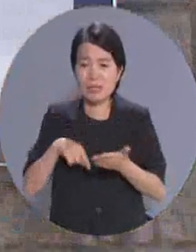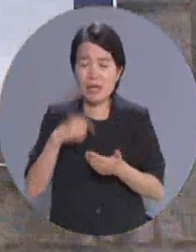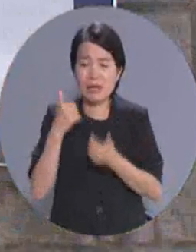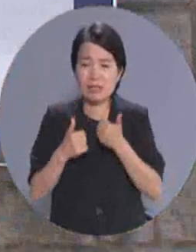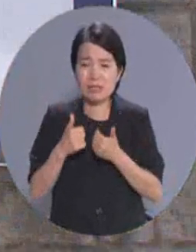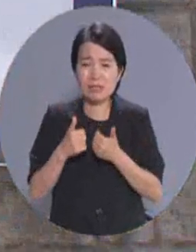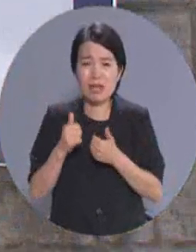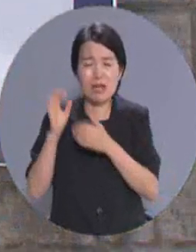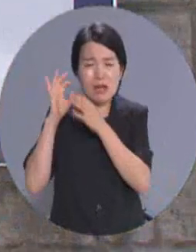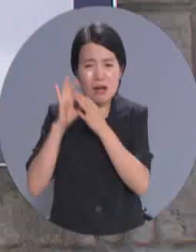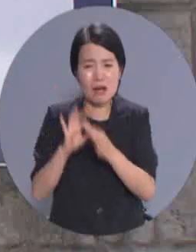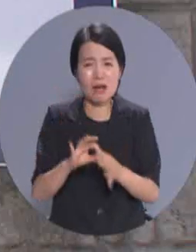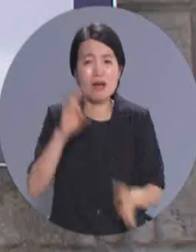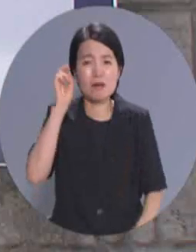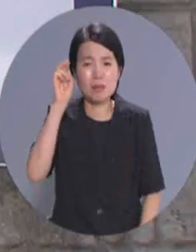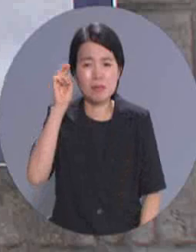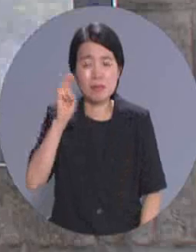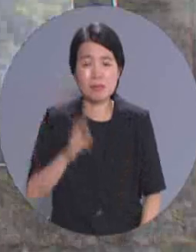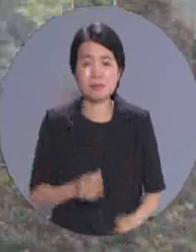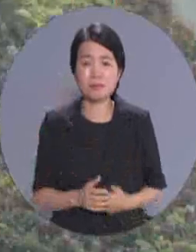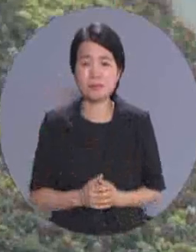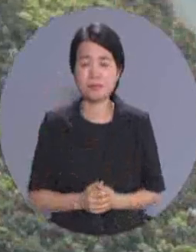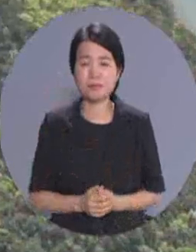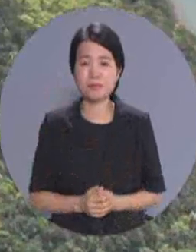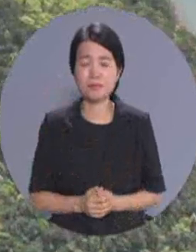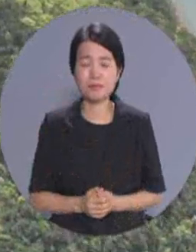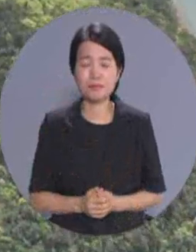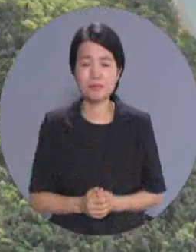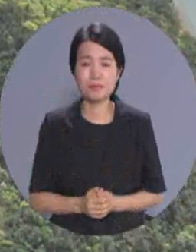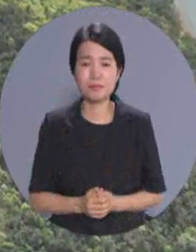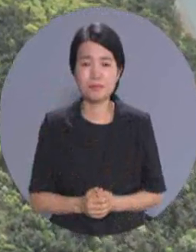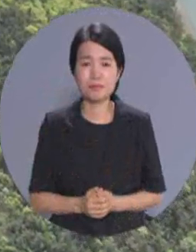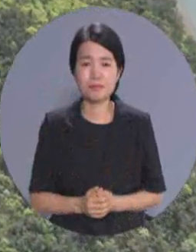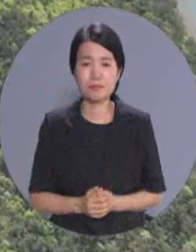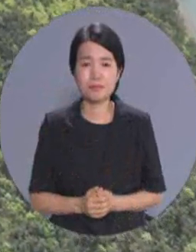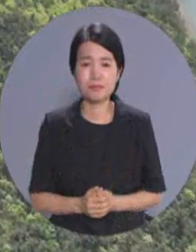갈등은 당분간 계속될 것으로 보입니다. MBC 뉴스 김담입니다.